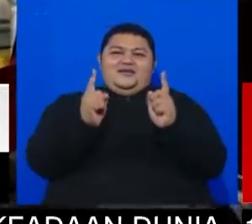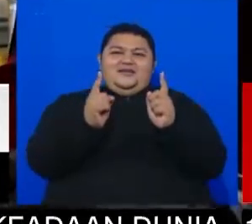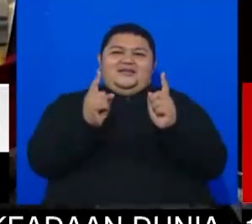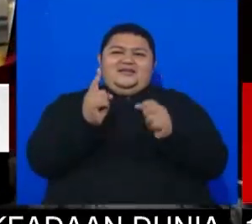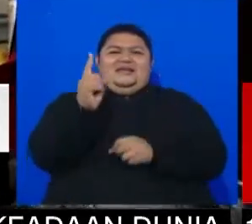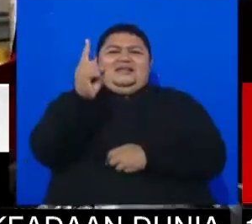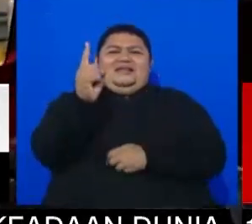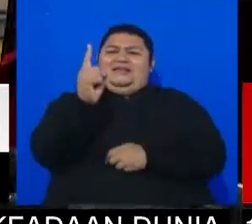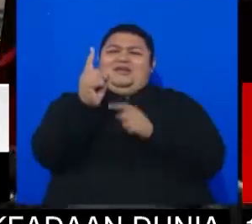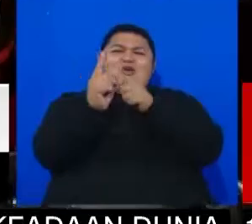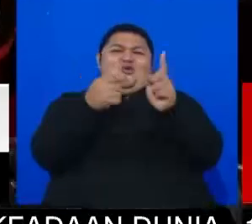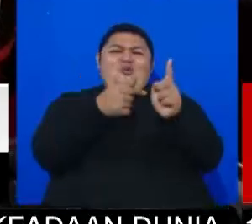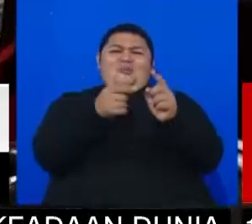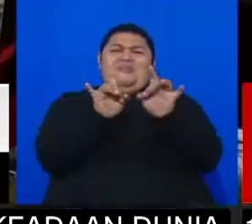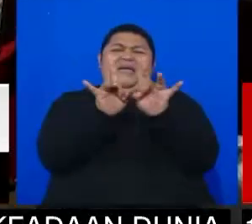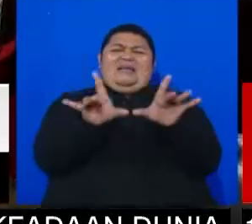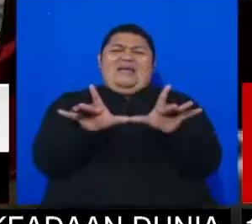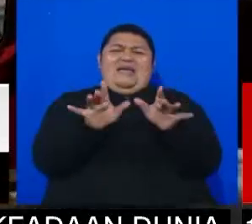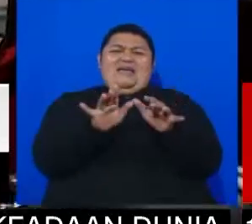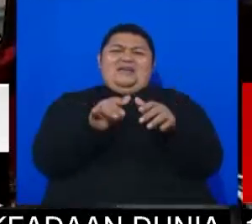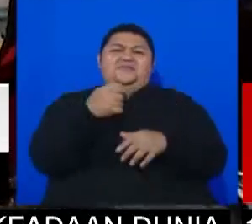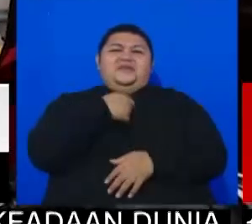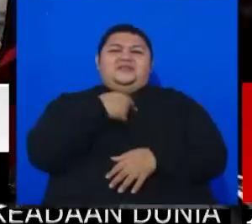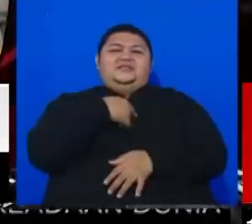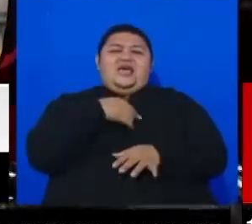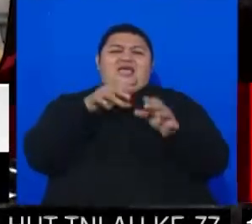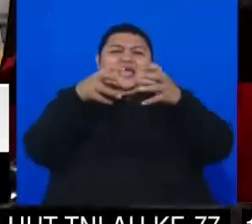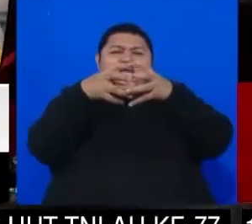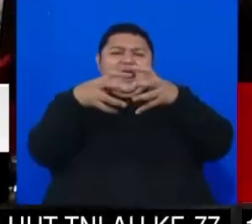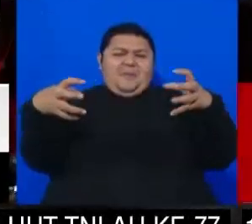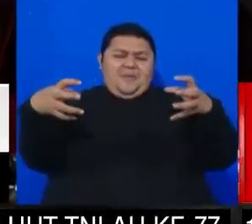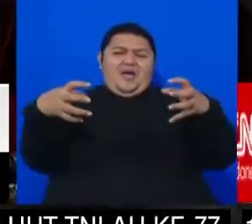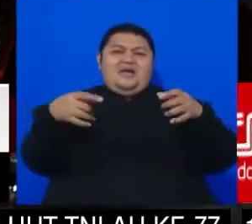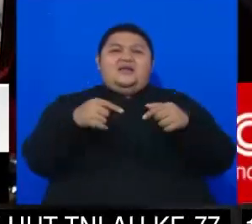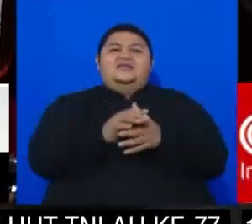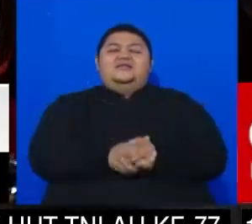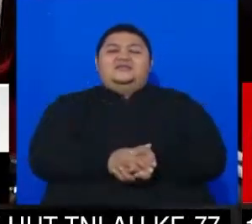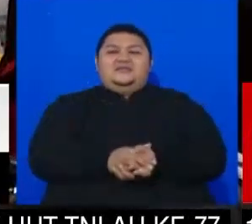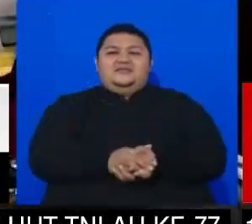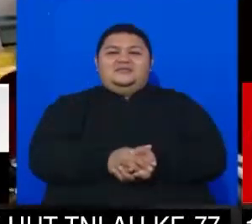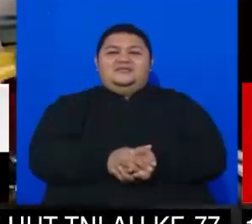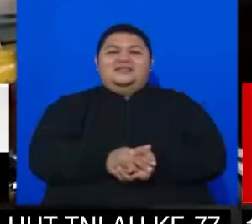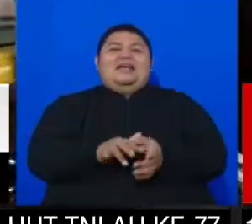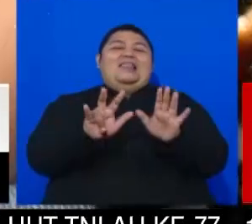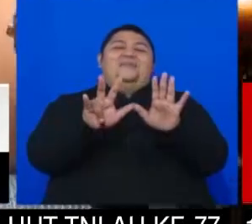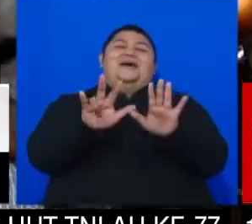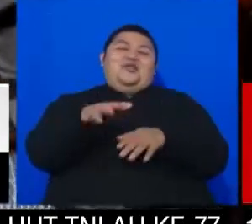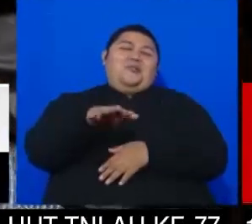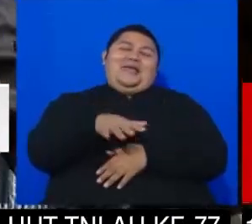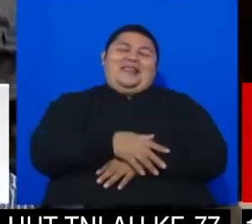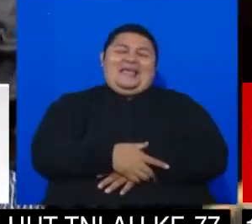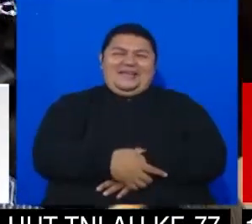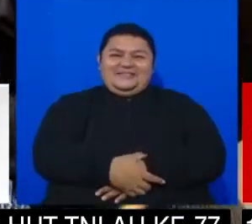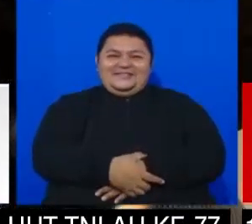banget Bu? Yang saya itu agak lebar, kalau ini lurus nilainya berapa Bu? Kasih aja 8, biarin dah. 8?